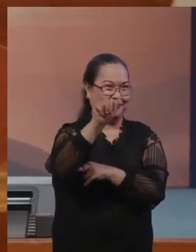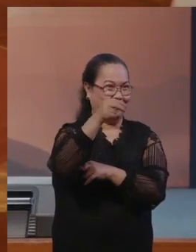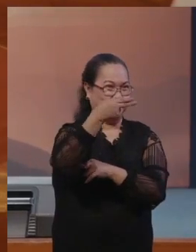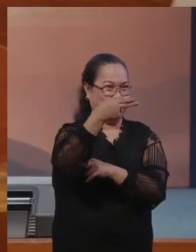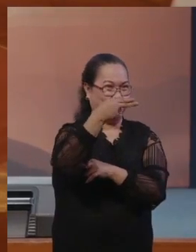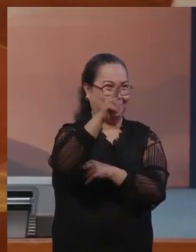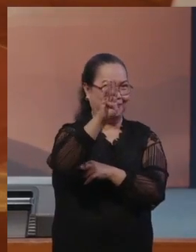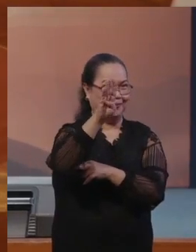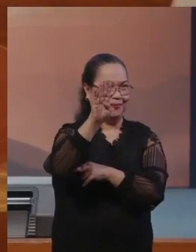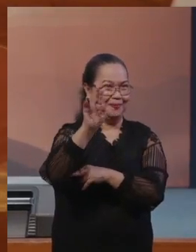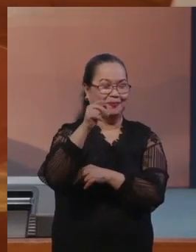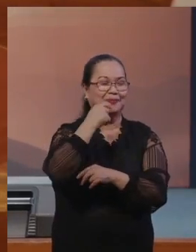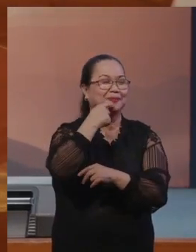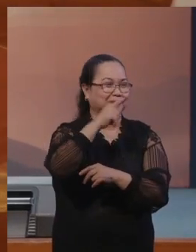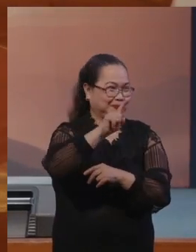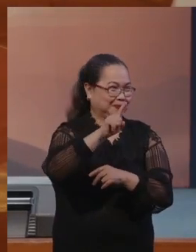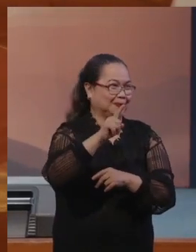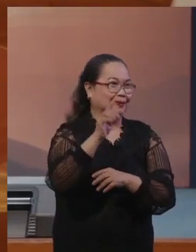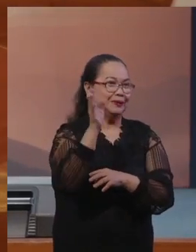2 verse 1,